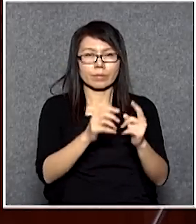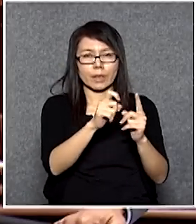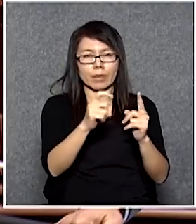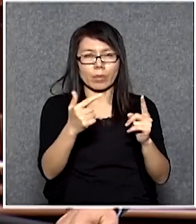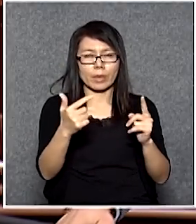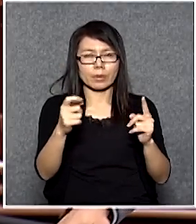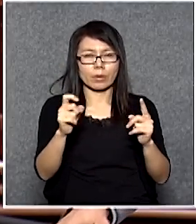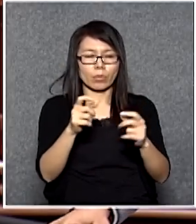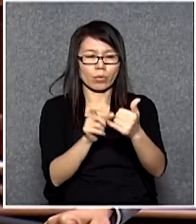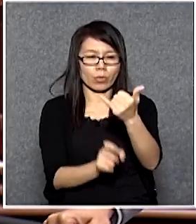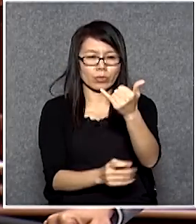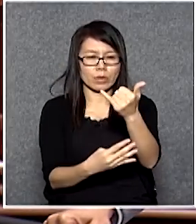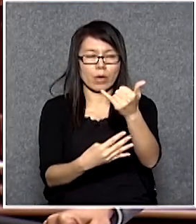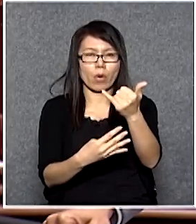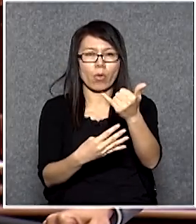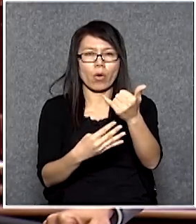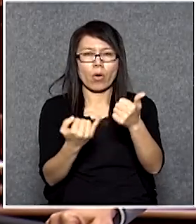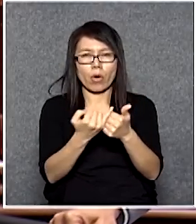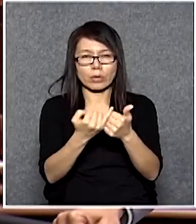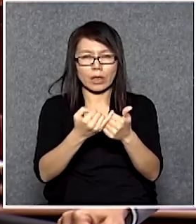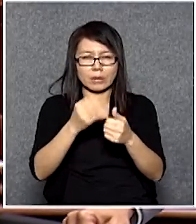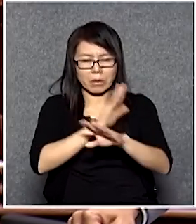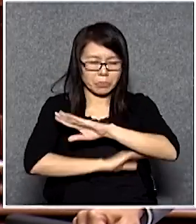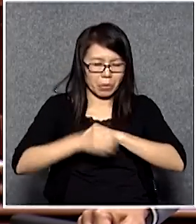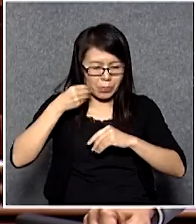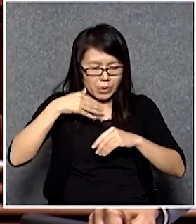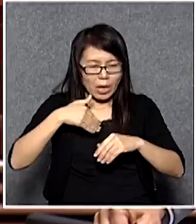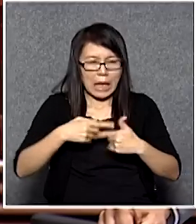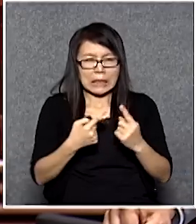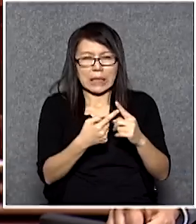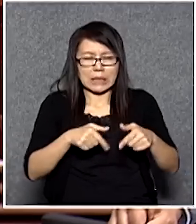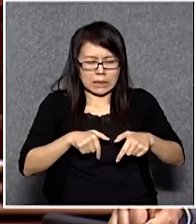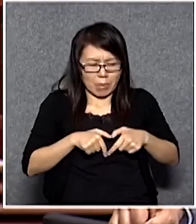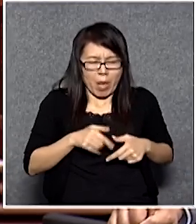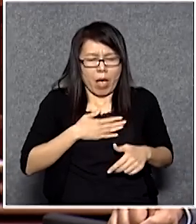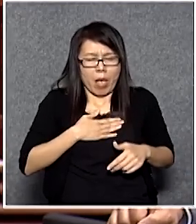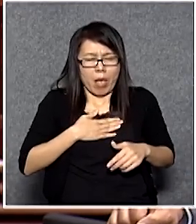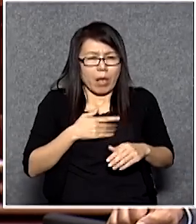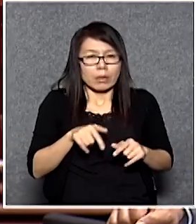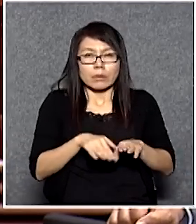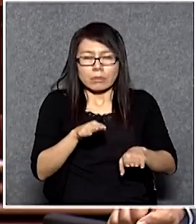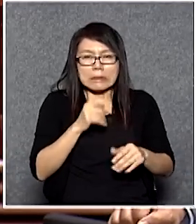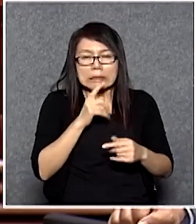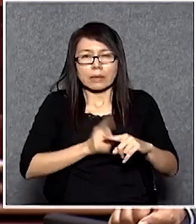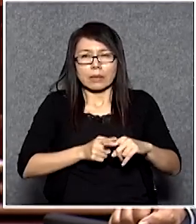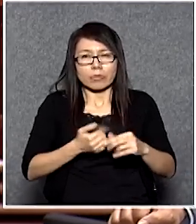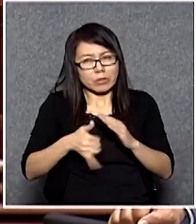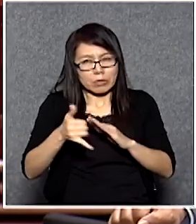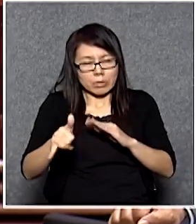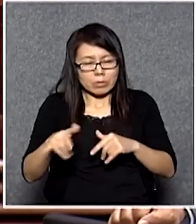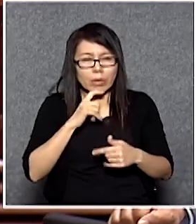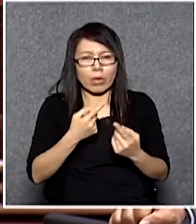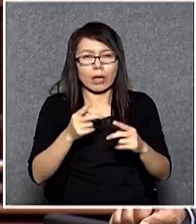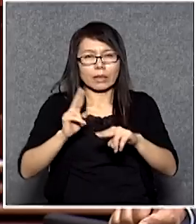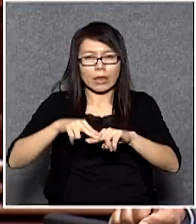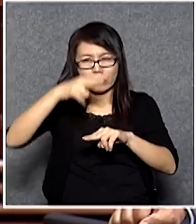1964屠城之後，香港人心涣散，離心離德。當時中央政